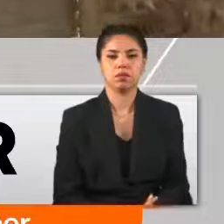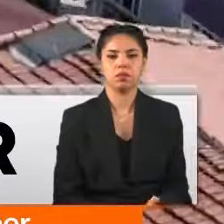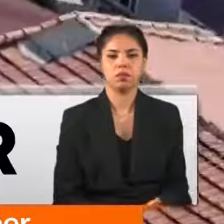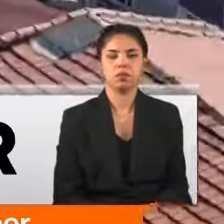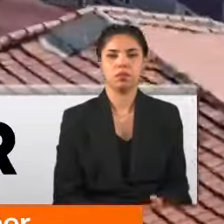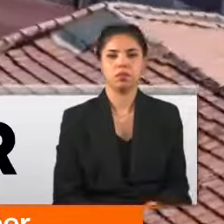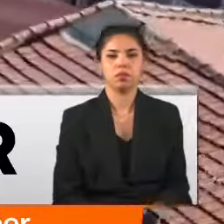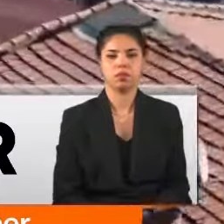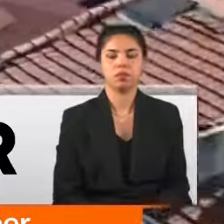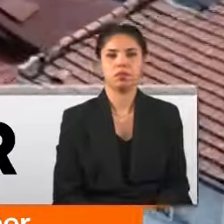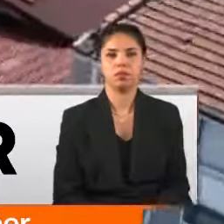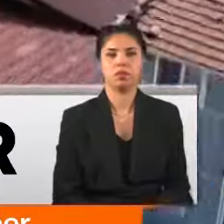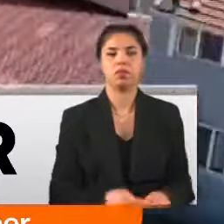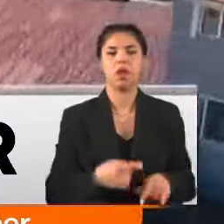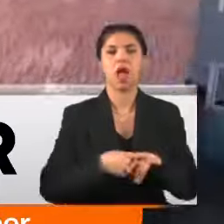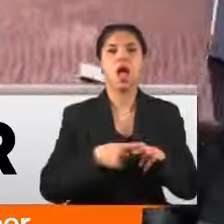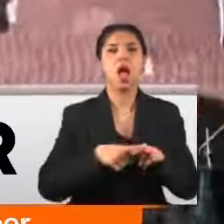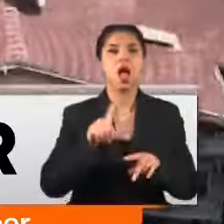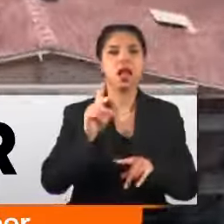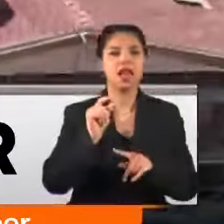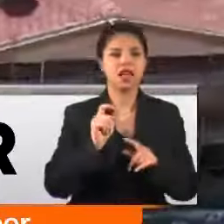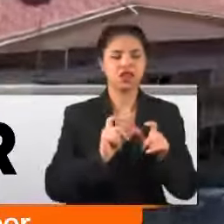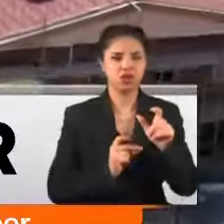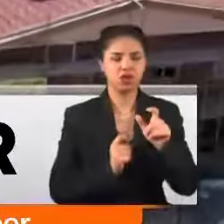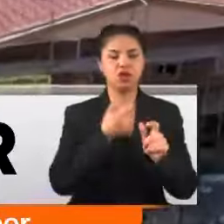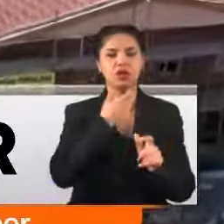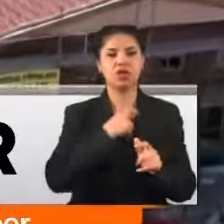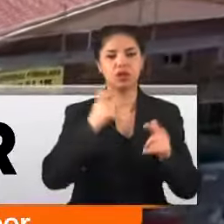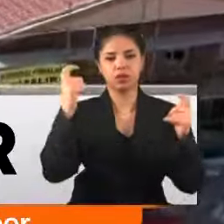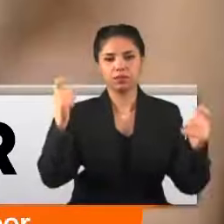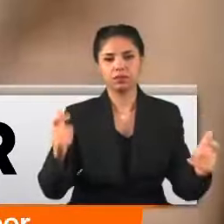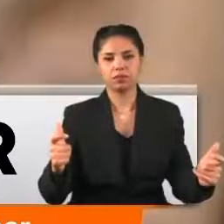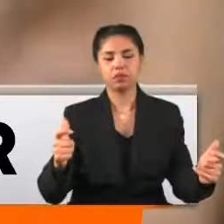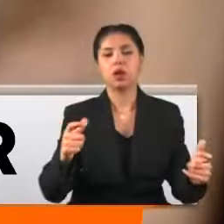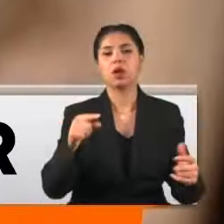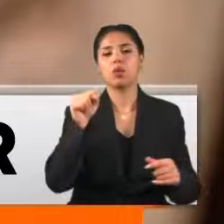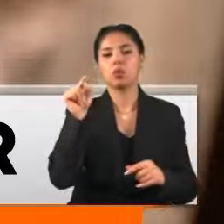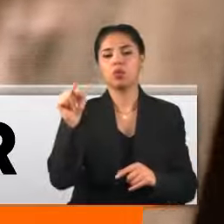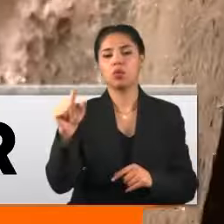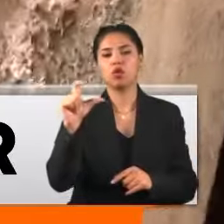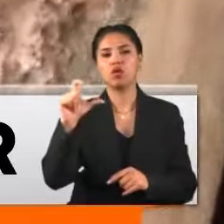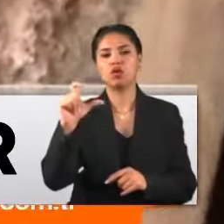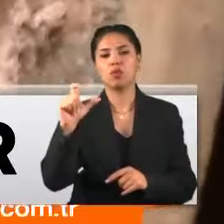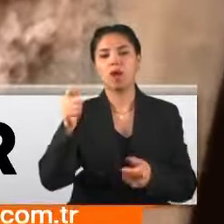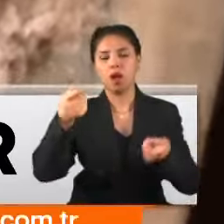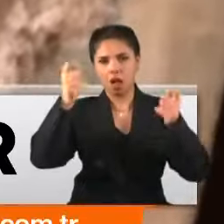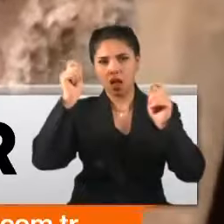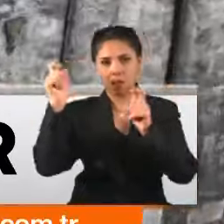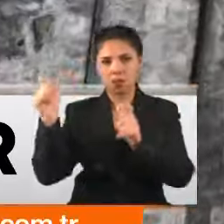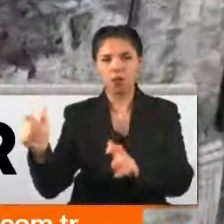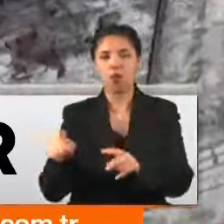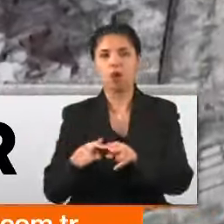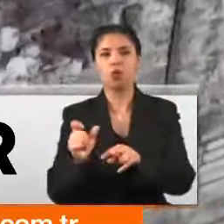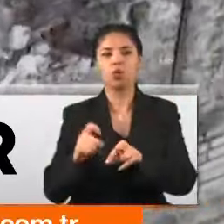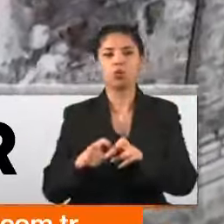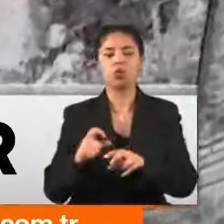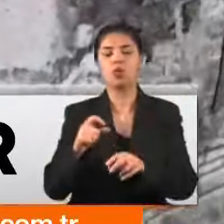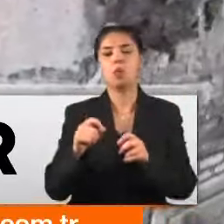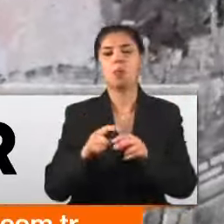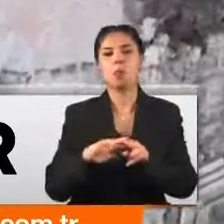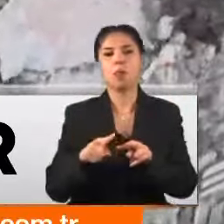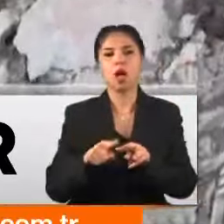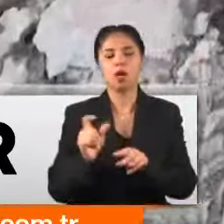tarafta belli. Haliç kıyısında Fener'le Cibali arasında yer alıyor Cibali Hamamı. Nurbanu Sultan tarafından Üsküdar'da bulunan Atik